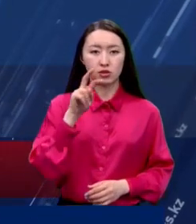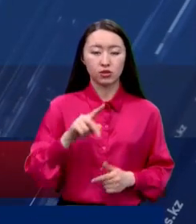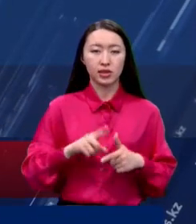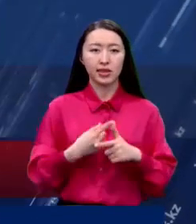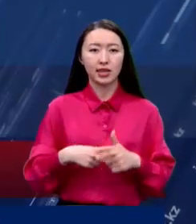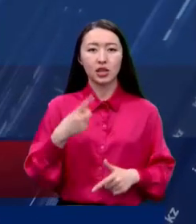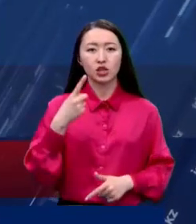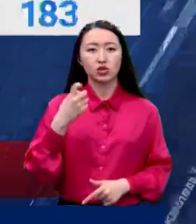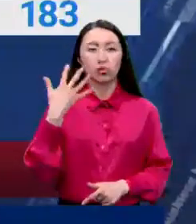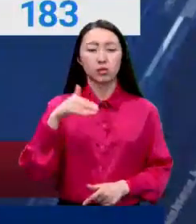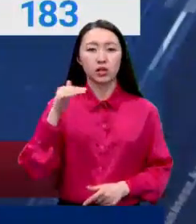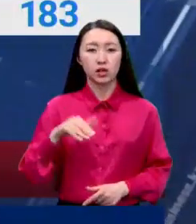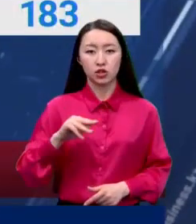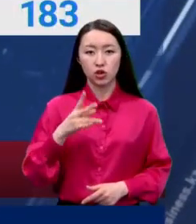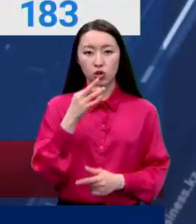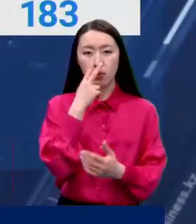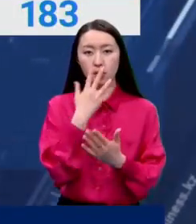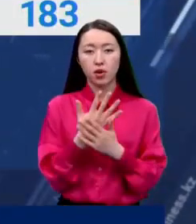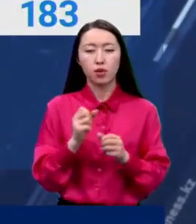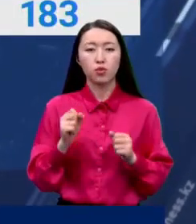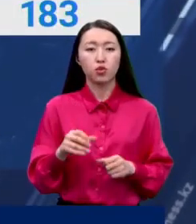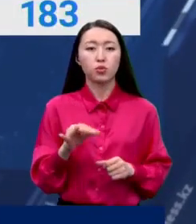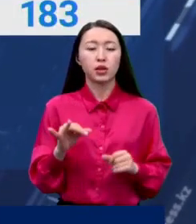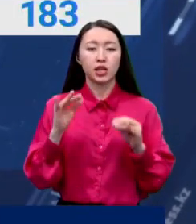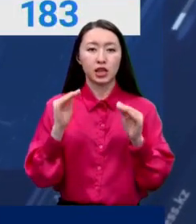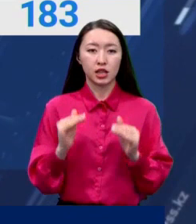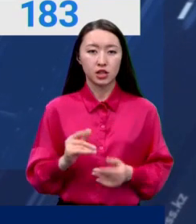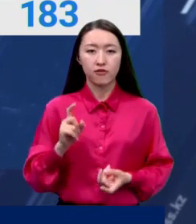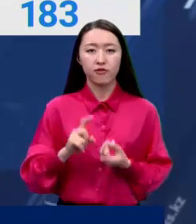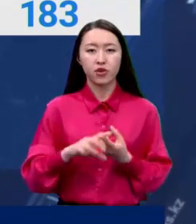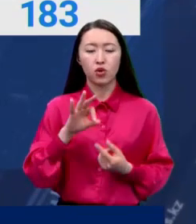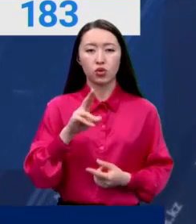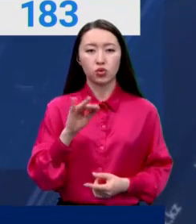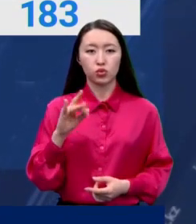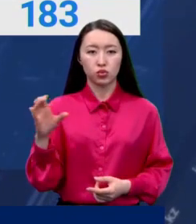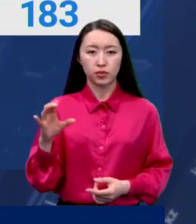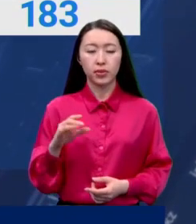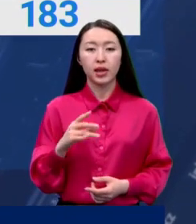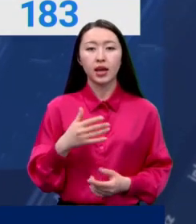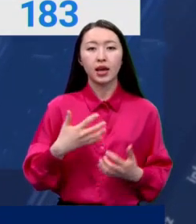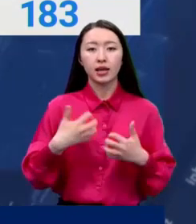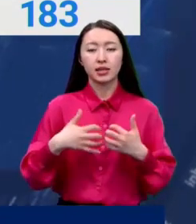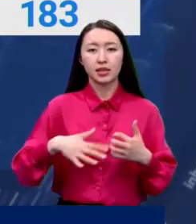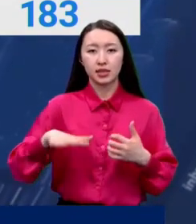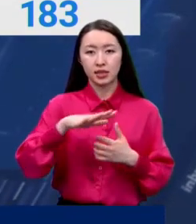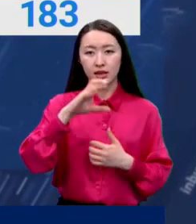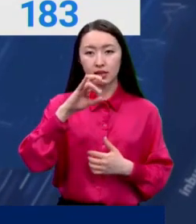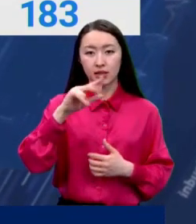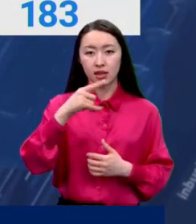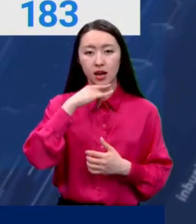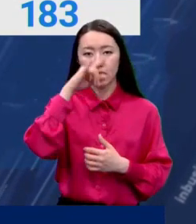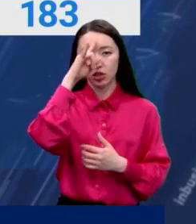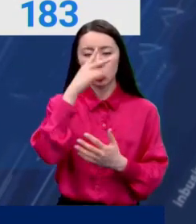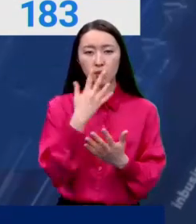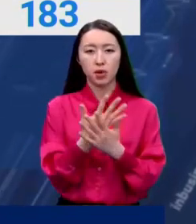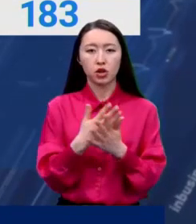105 тысяч тенге. Но показатели могут быть и ниже, в зависимости от курса. Впрочем, среди стран СНГ у Казахстана лучшие